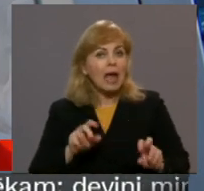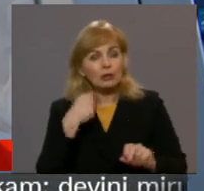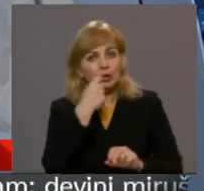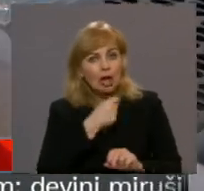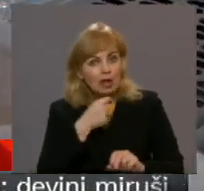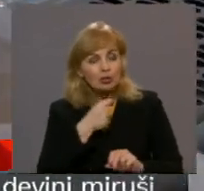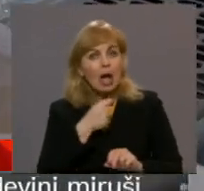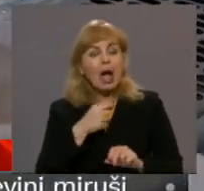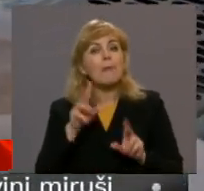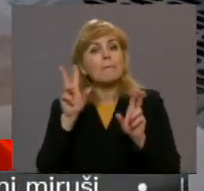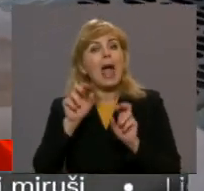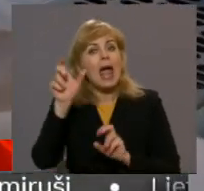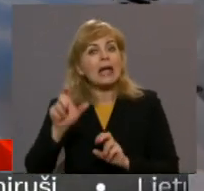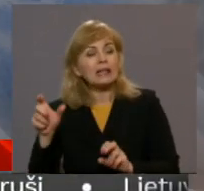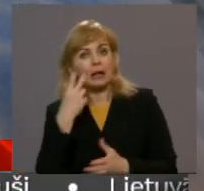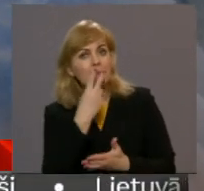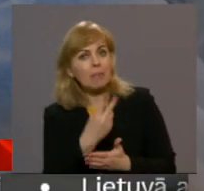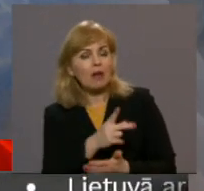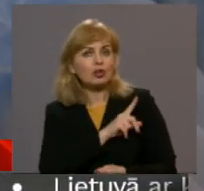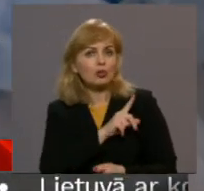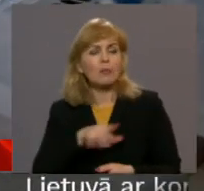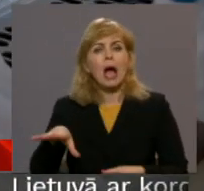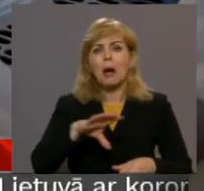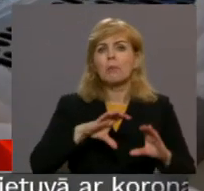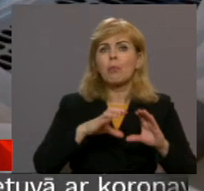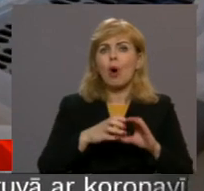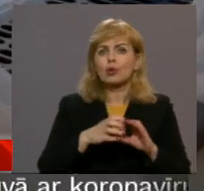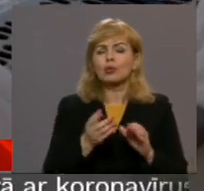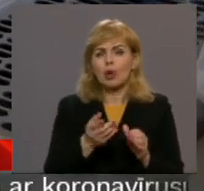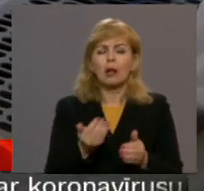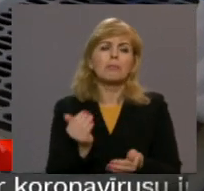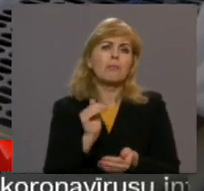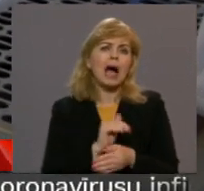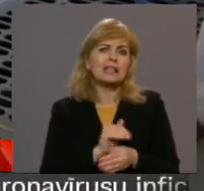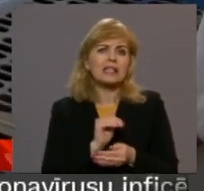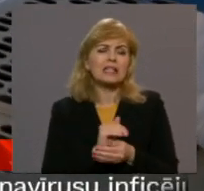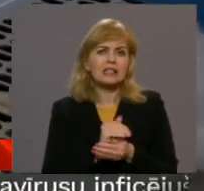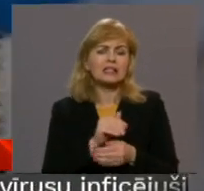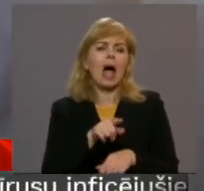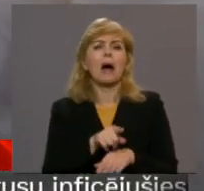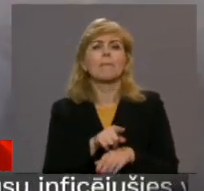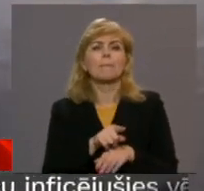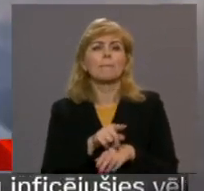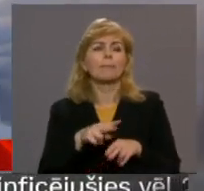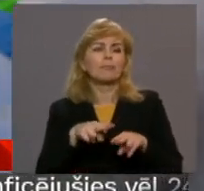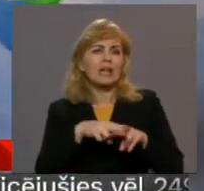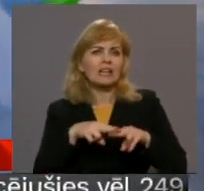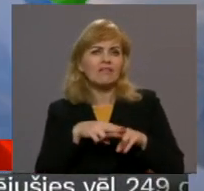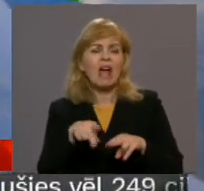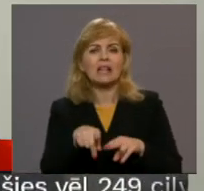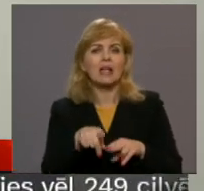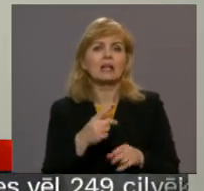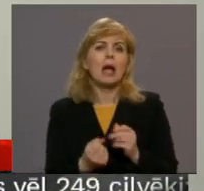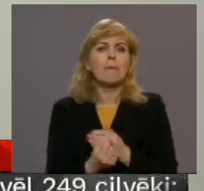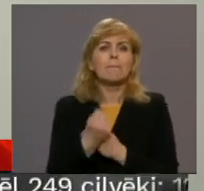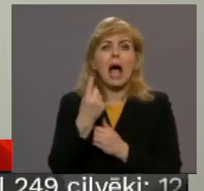Laboratorijas pētnieki šeit pievērš uzmanību visām pasaulē zināmajām vīrusa sekvencēm. Mēs atklājām, tātad, kad ir parādījies